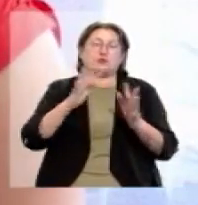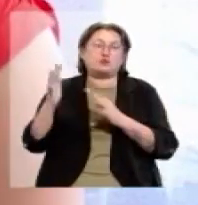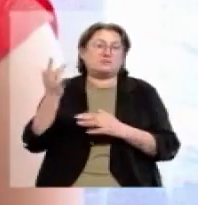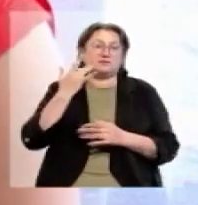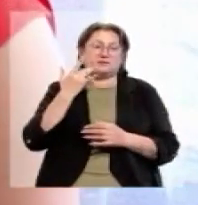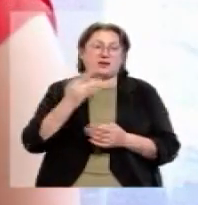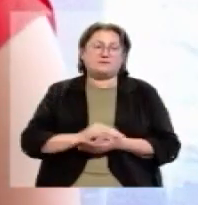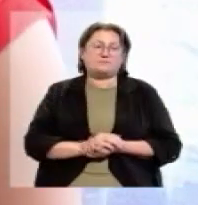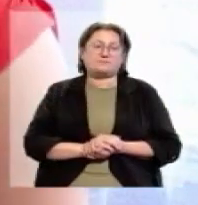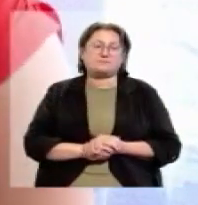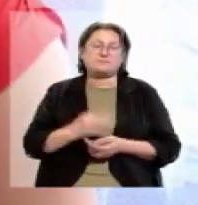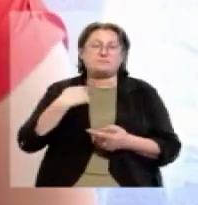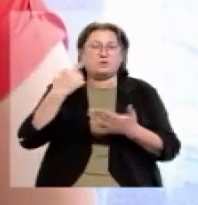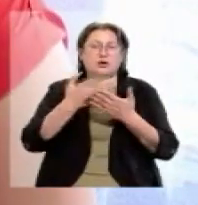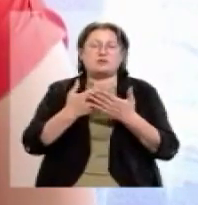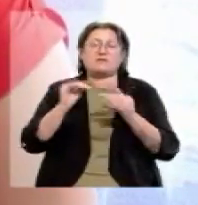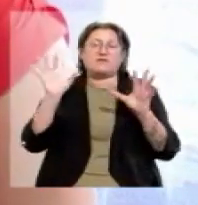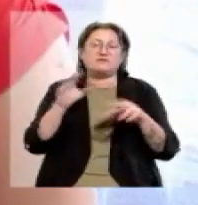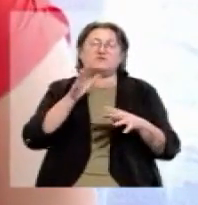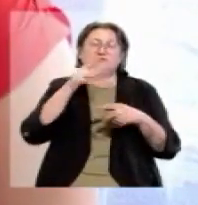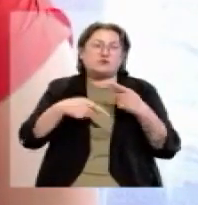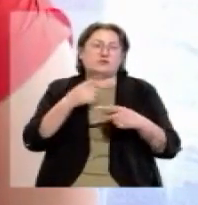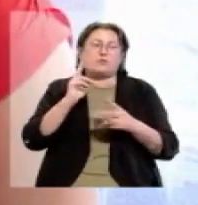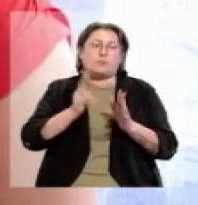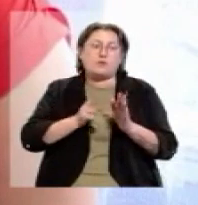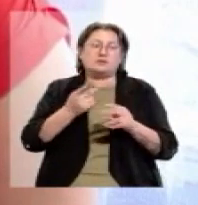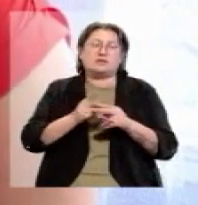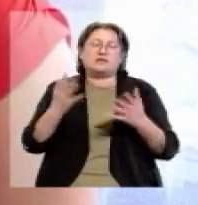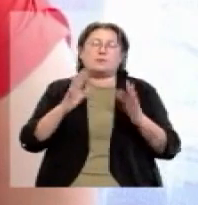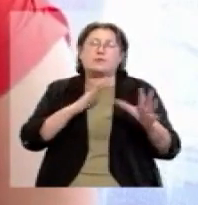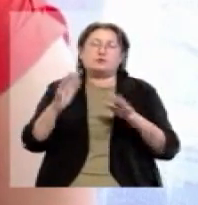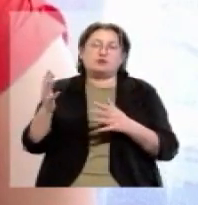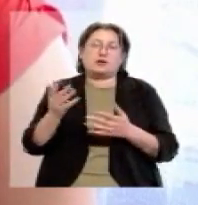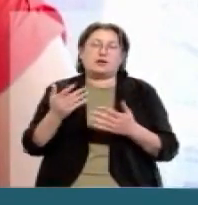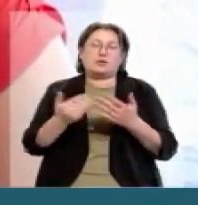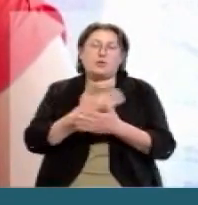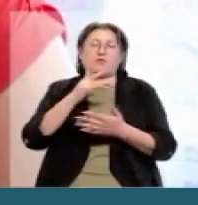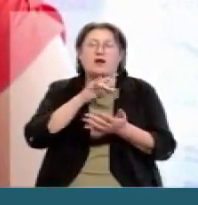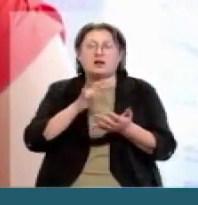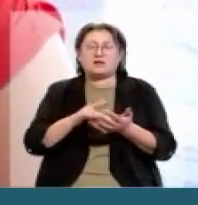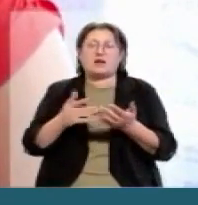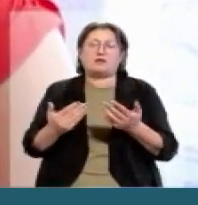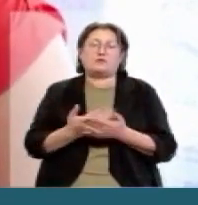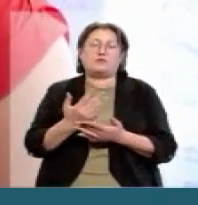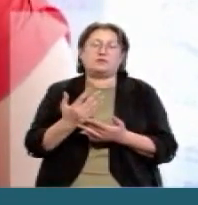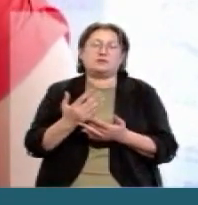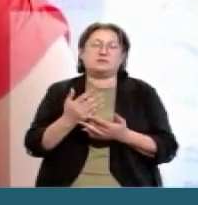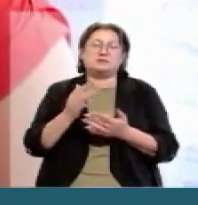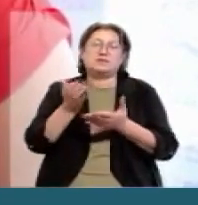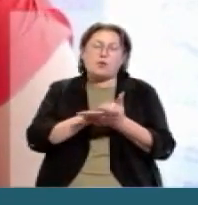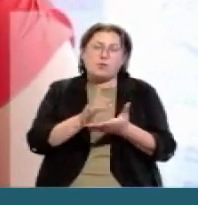всегда. Это, мне кажется, это во все времена были, что поезд – какие-то приключения новые, да, города новые,